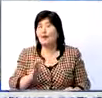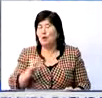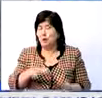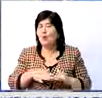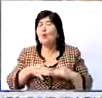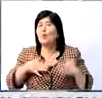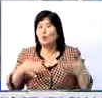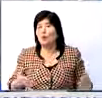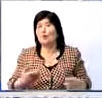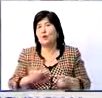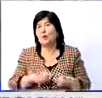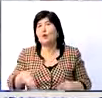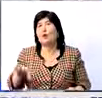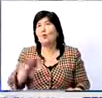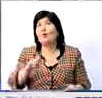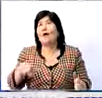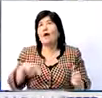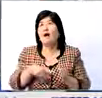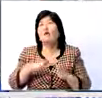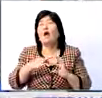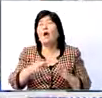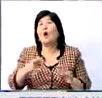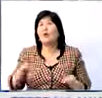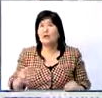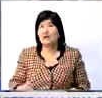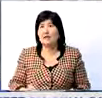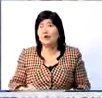көбірек осы облыста, қаладан, аудандардан